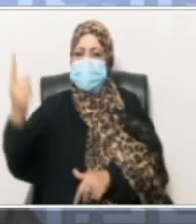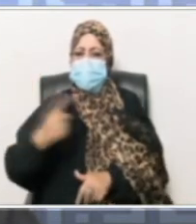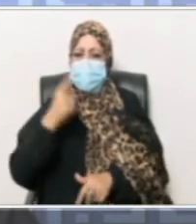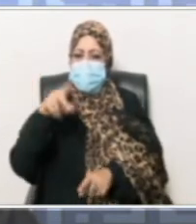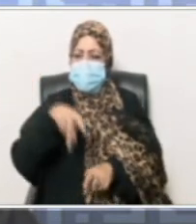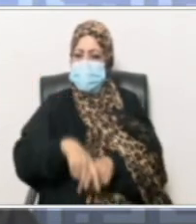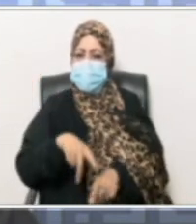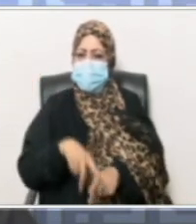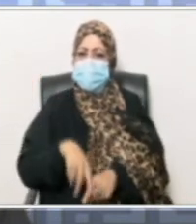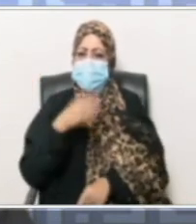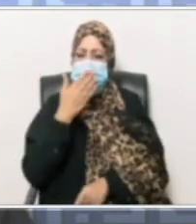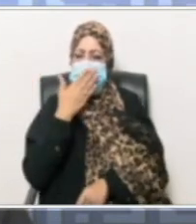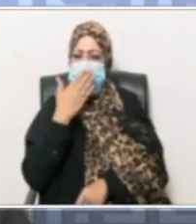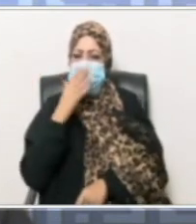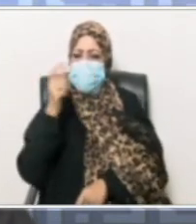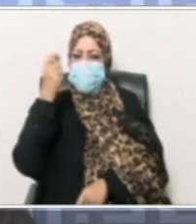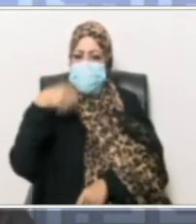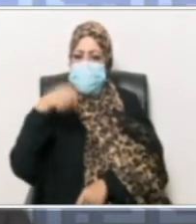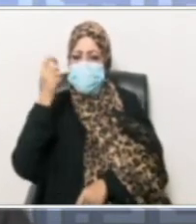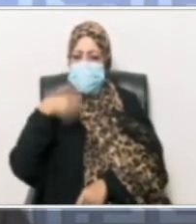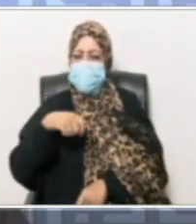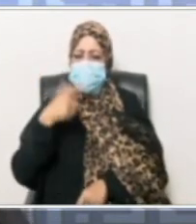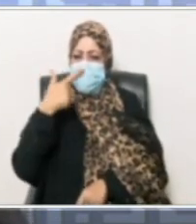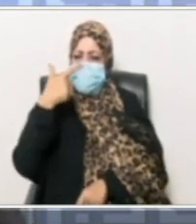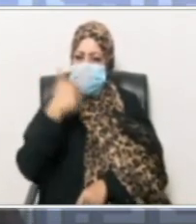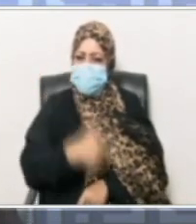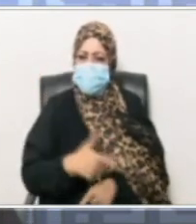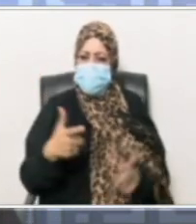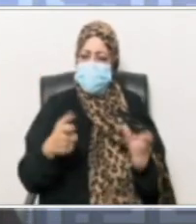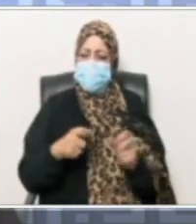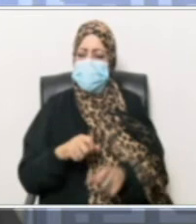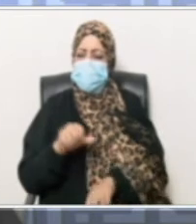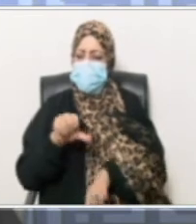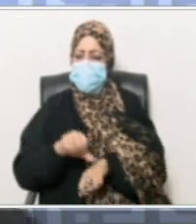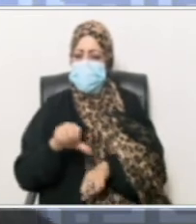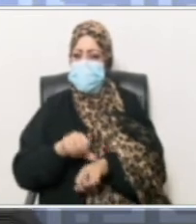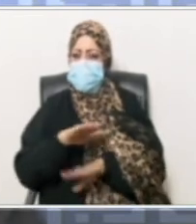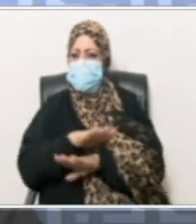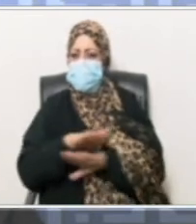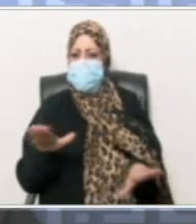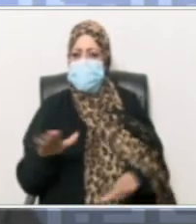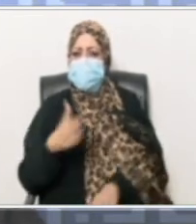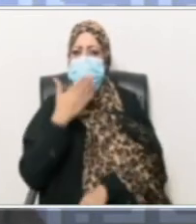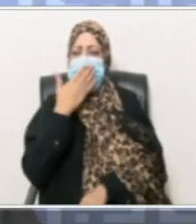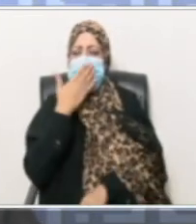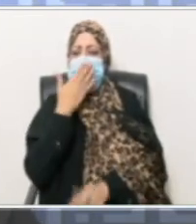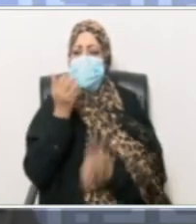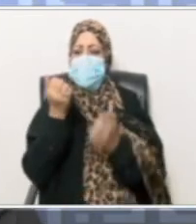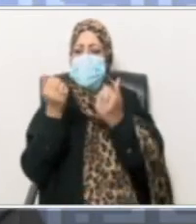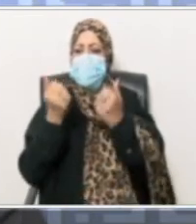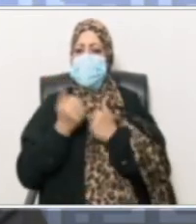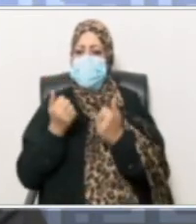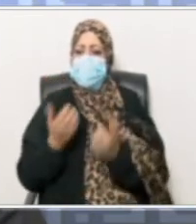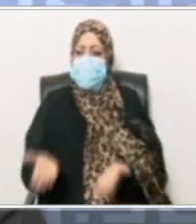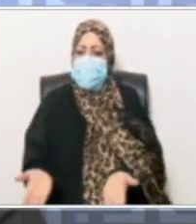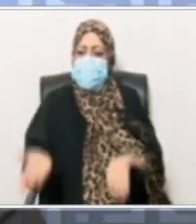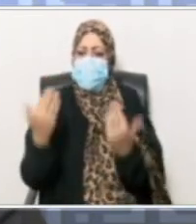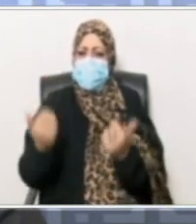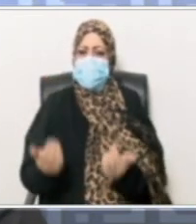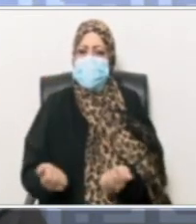وعلى دماره للعاصمة، سكتوا ينتظرونه يبوه يرفع روحه وما صار شيء، تدخلوا